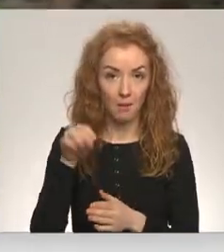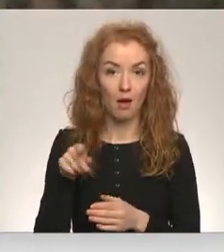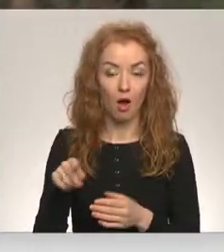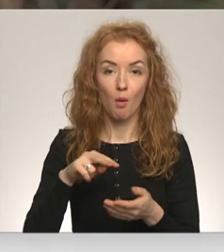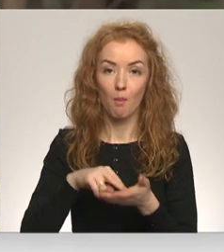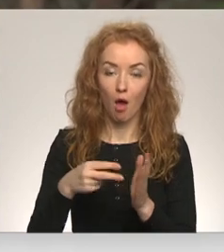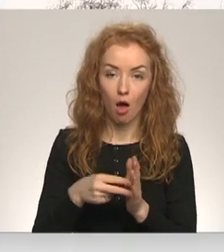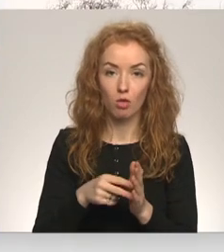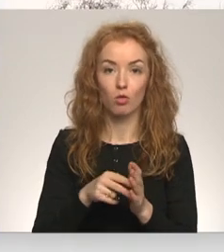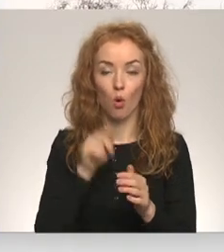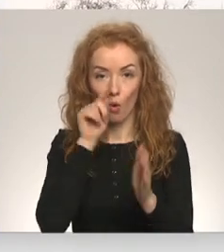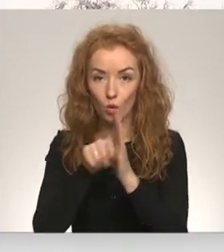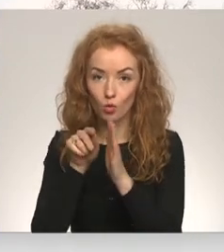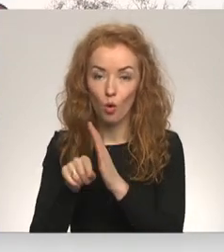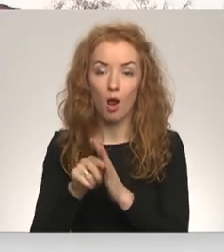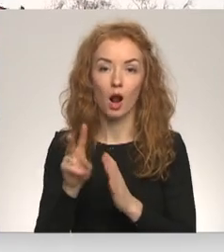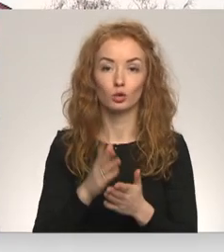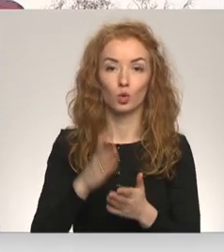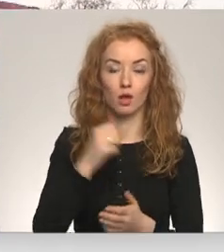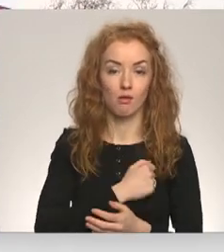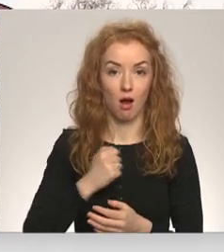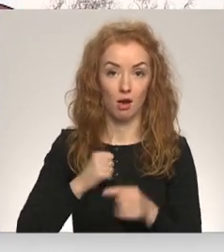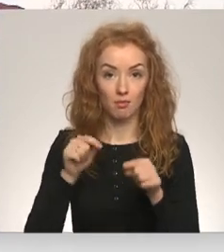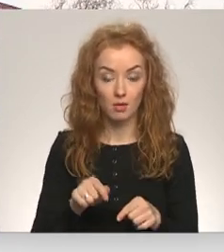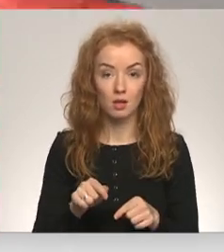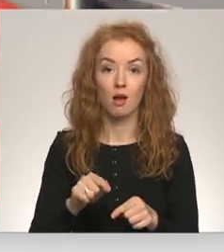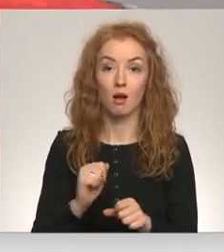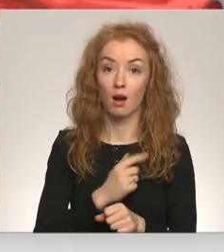vada un plāno notiekošo bruņotajos spēkos gan uz vietas Latvijā, gan ārzemēs.